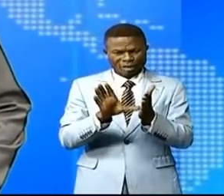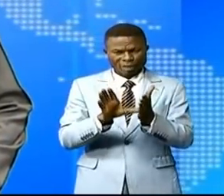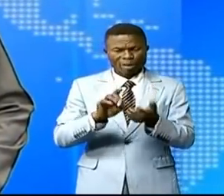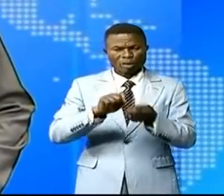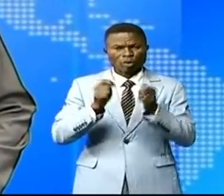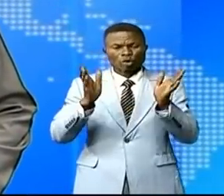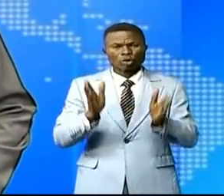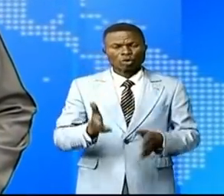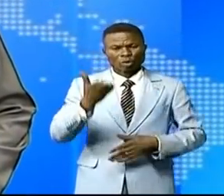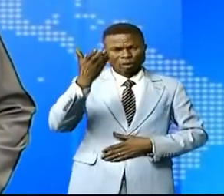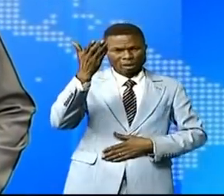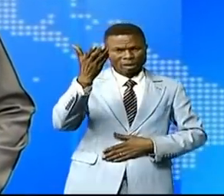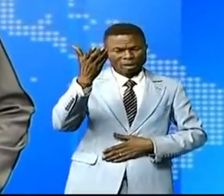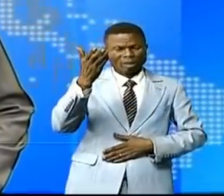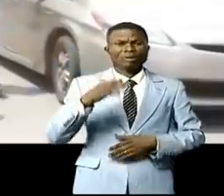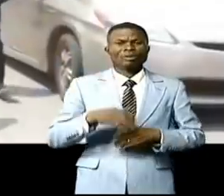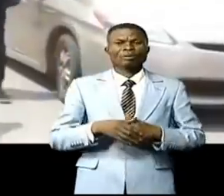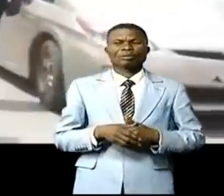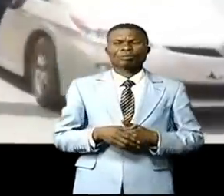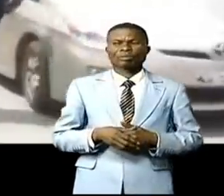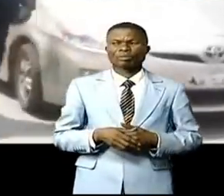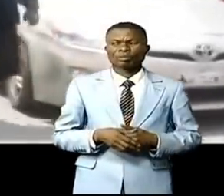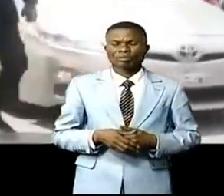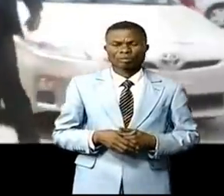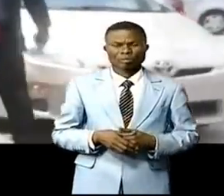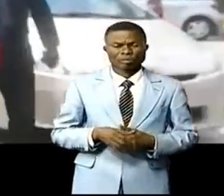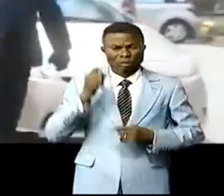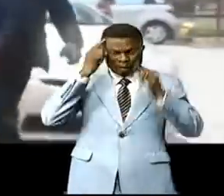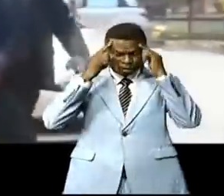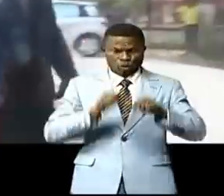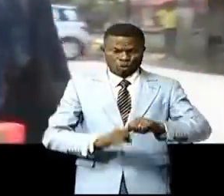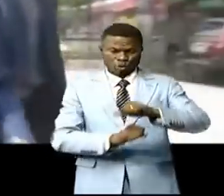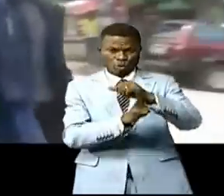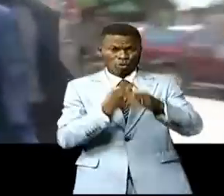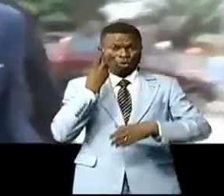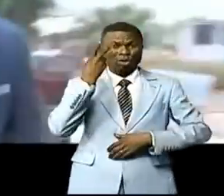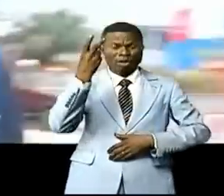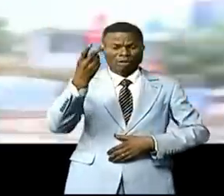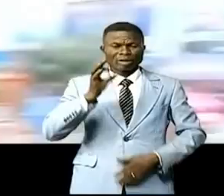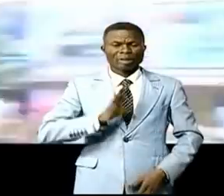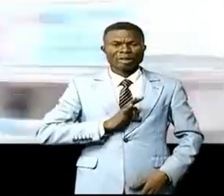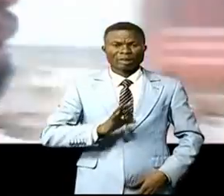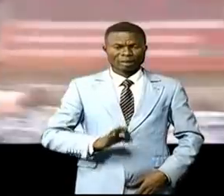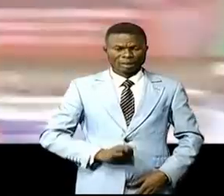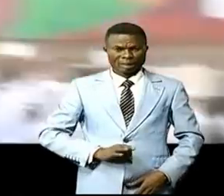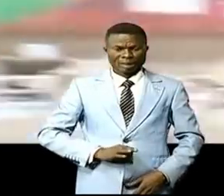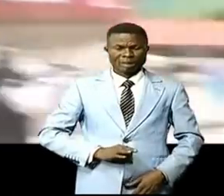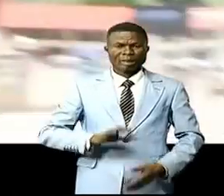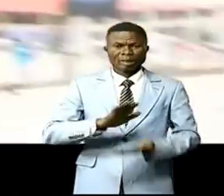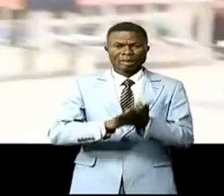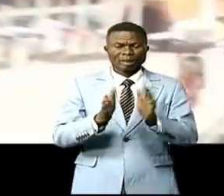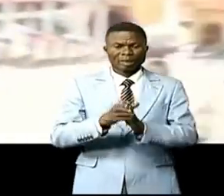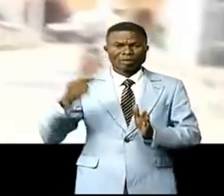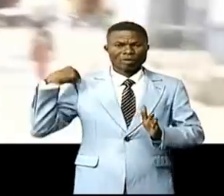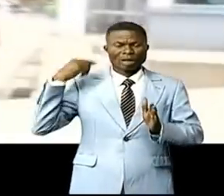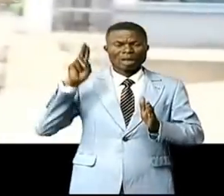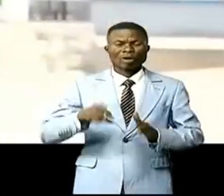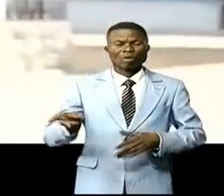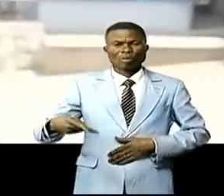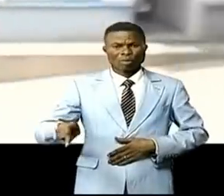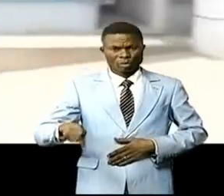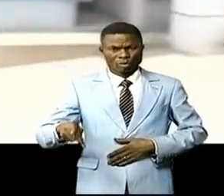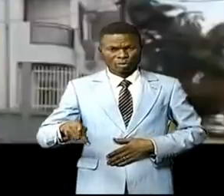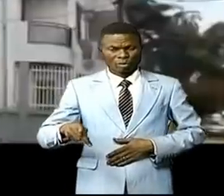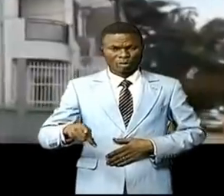Diane Balaka et Romain Bouta. Dans le souci d'accompagner la vision du chef de l'État matérialisée par le gouverneur de province,